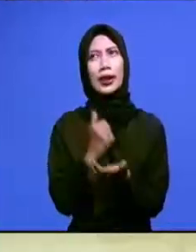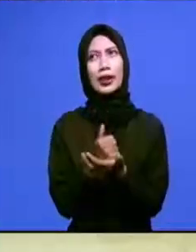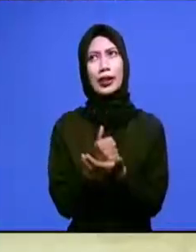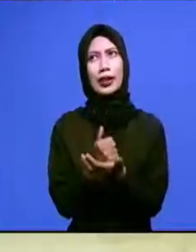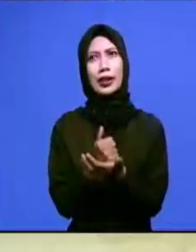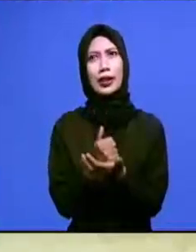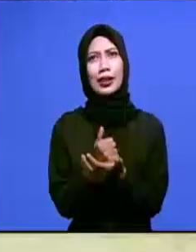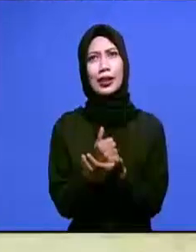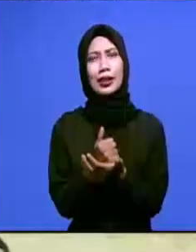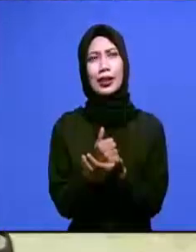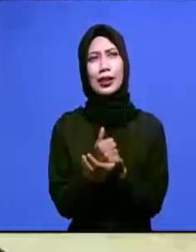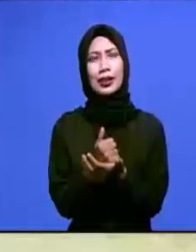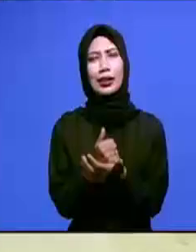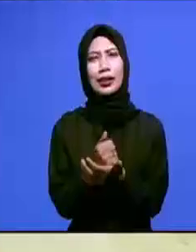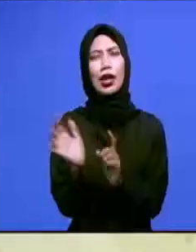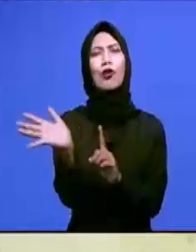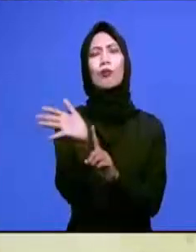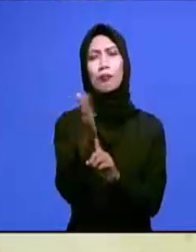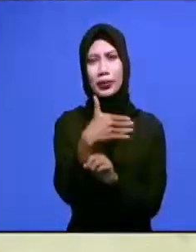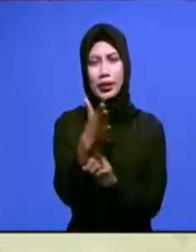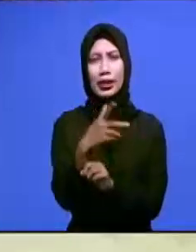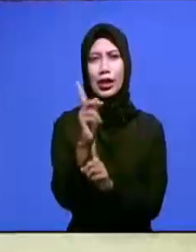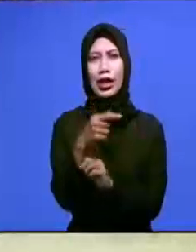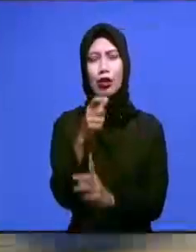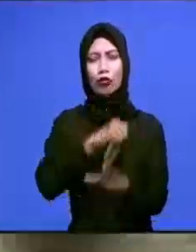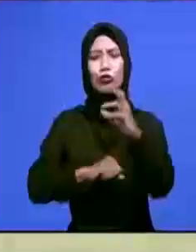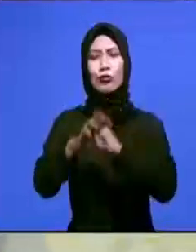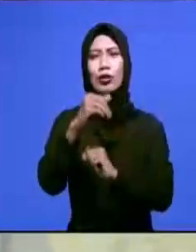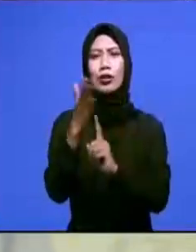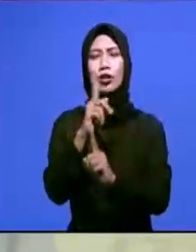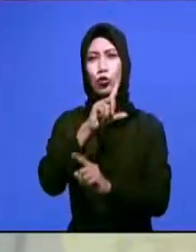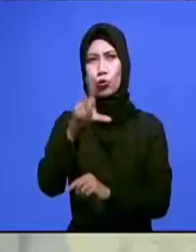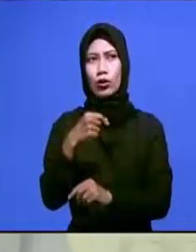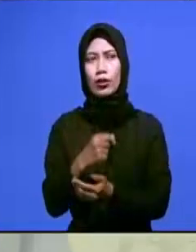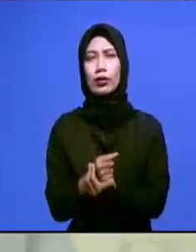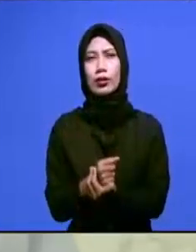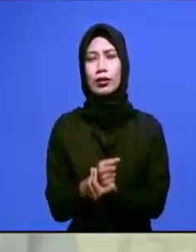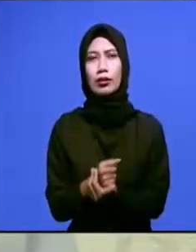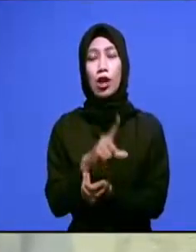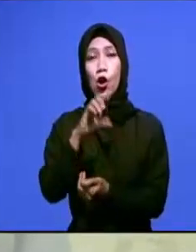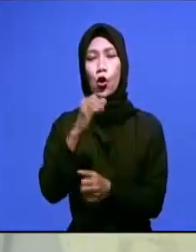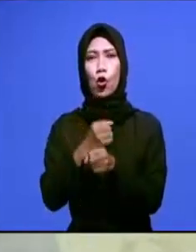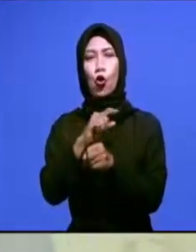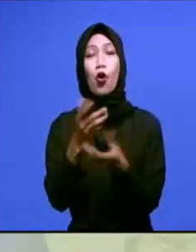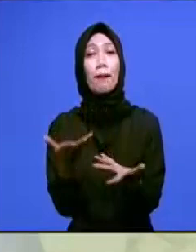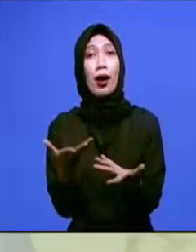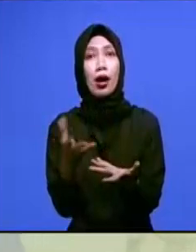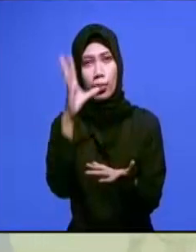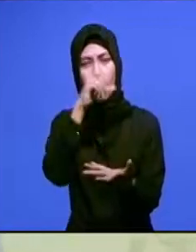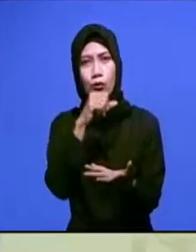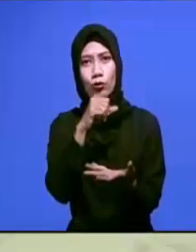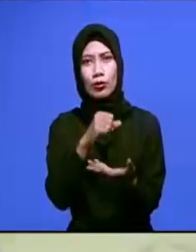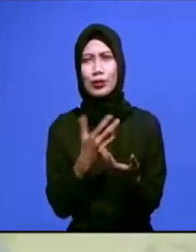merah putih kita harus pasang di rumah selama sebulan. Untuk logonya